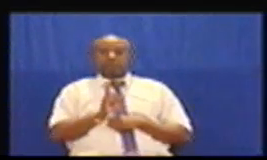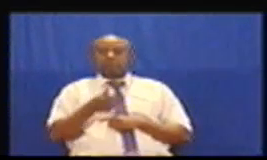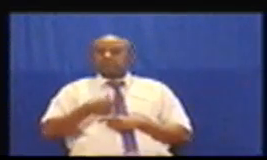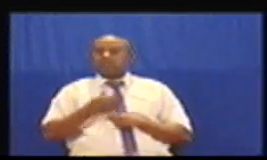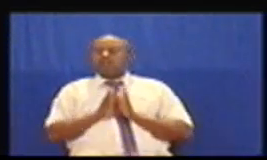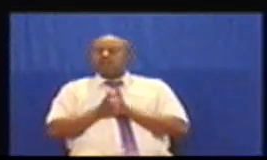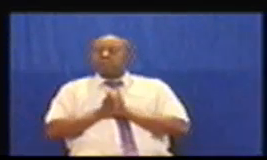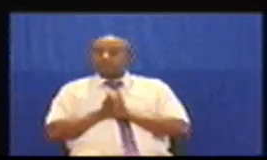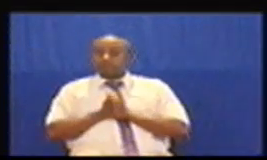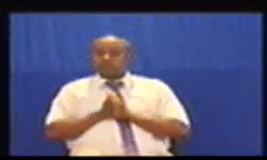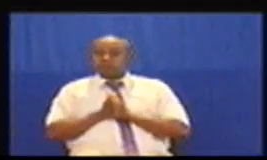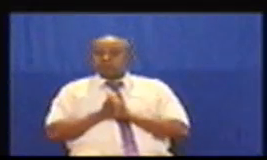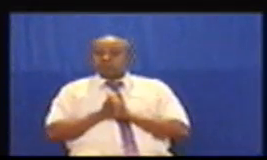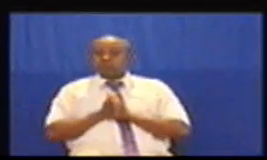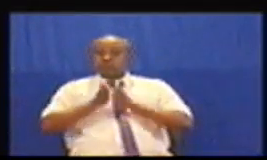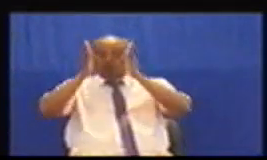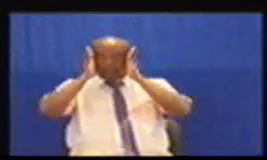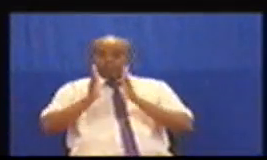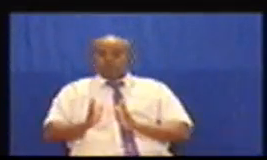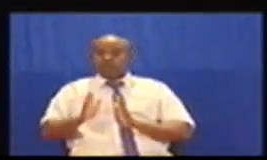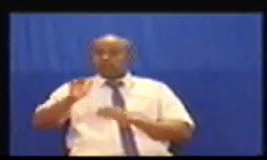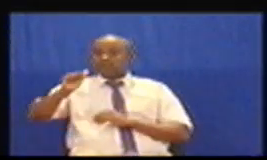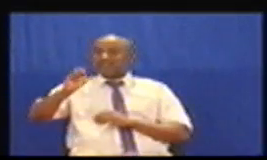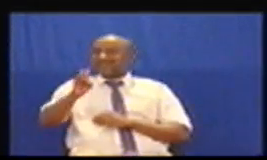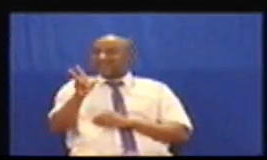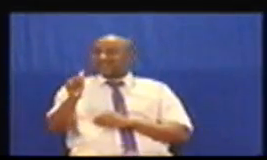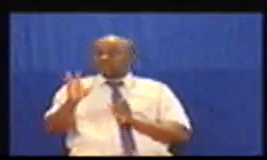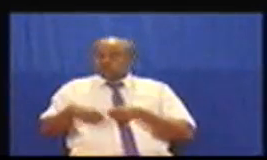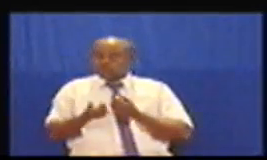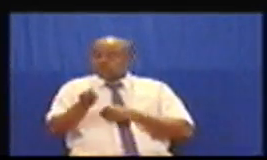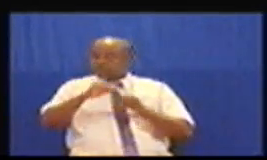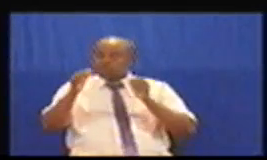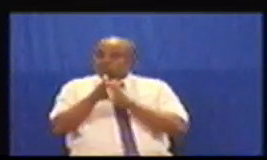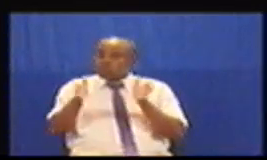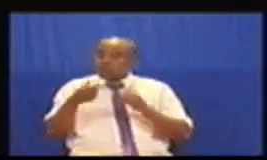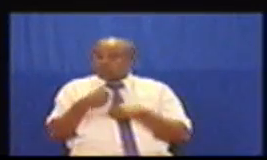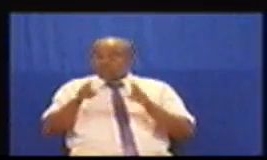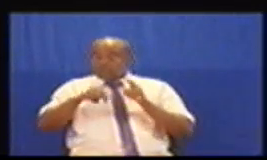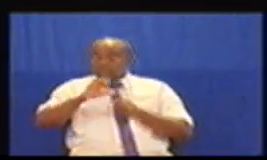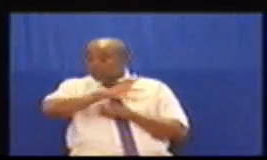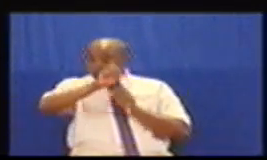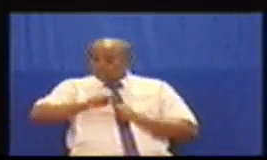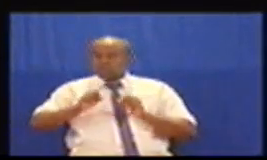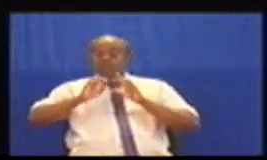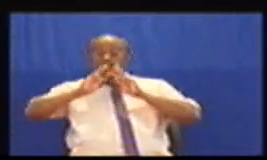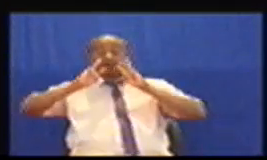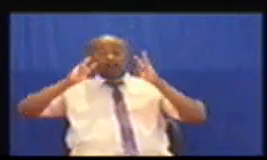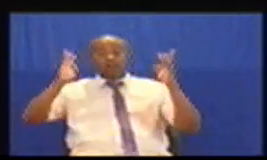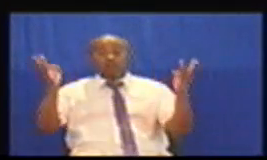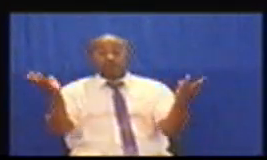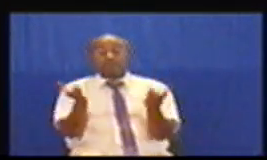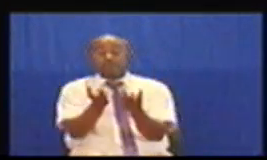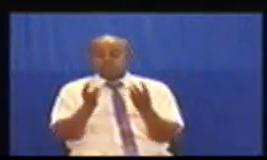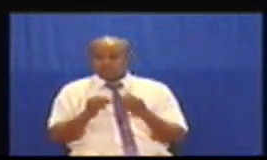mbunge Asha, umetoa mchango mkubwa sana kwamba hizi mahakama lazima ziwe na uzio. Kweni kitu